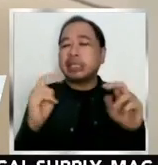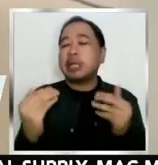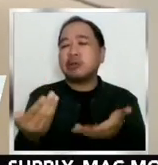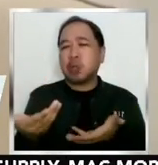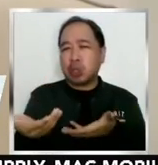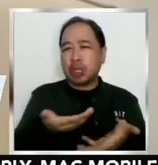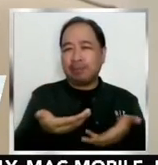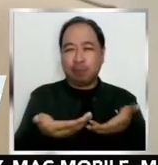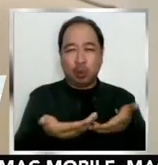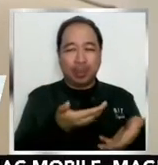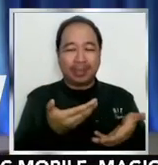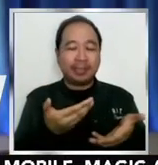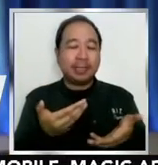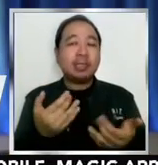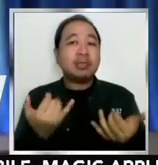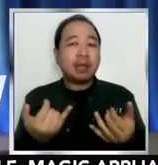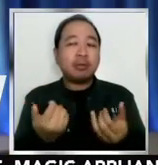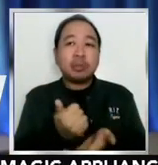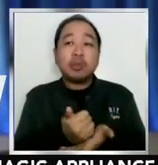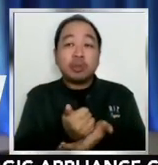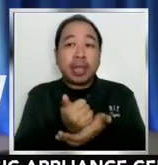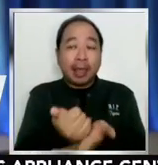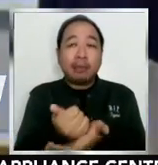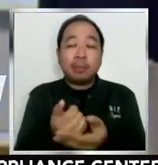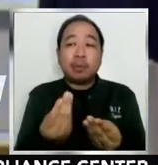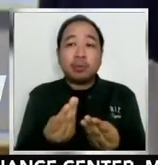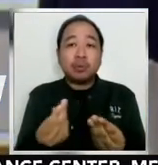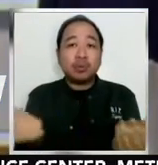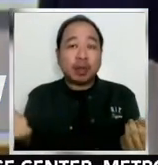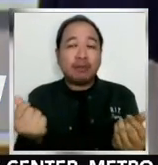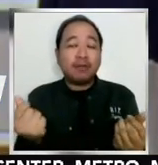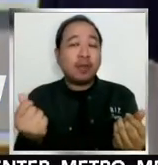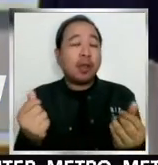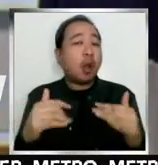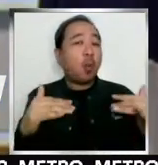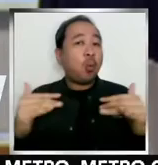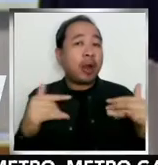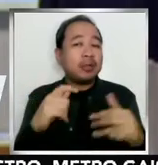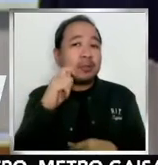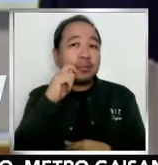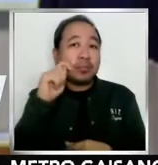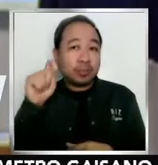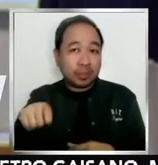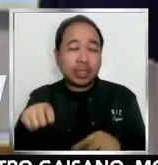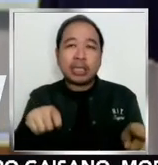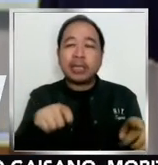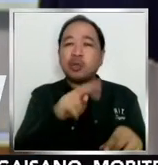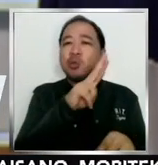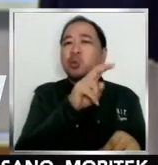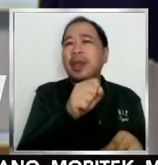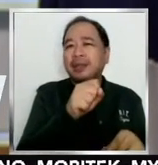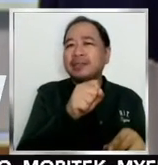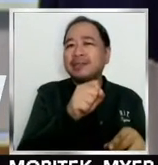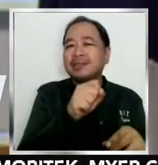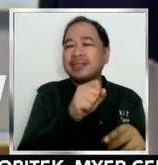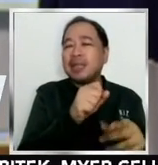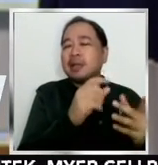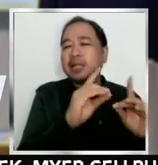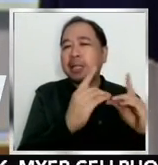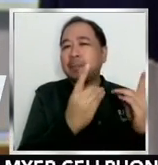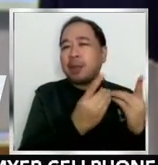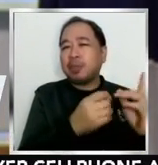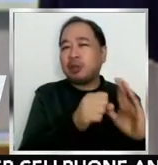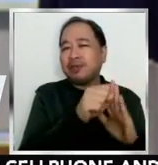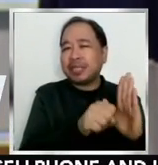tumulong maresolba ang gulo sa Ukraine, sinabi ni U.S. Secretary of State Antony Blinken na tila tinutulungan ng China ang